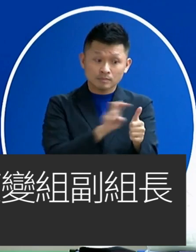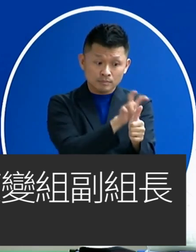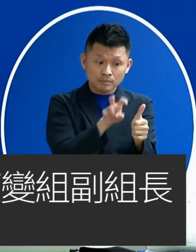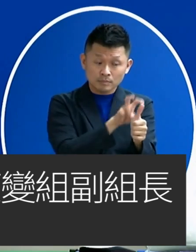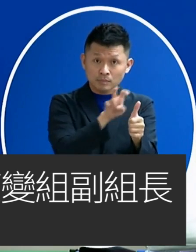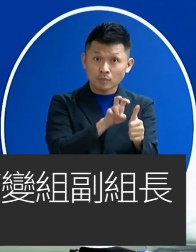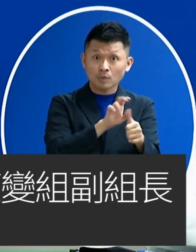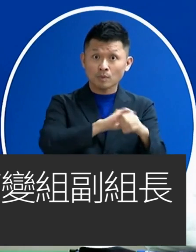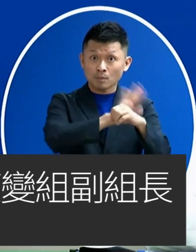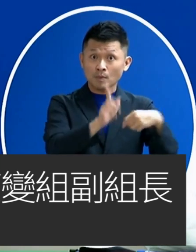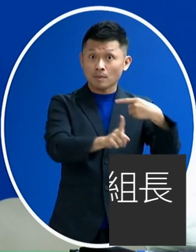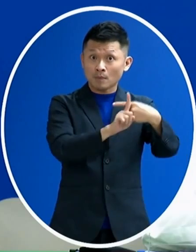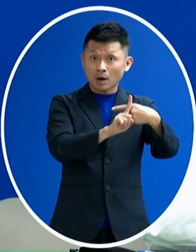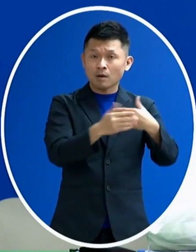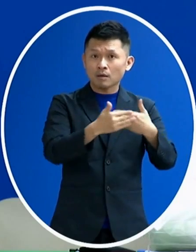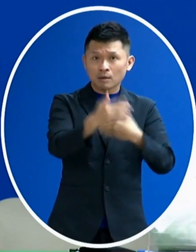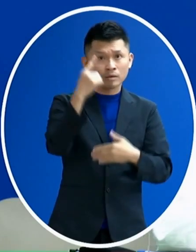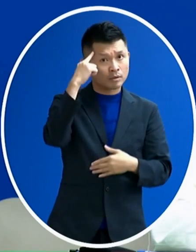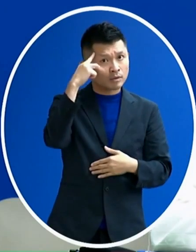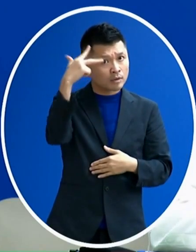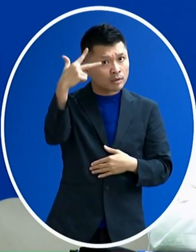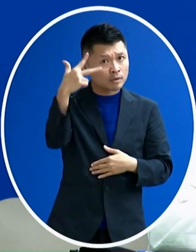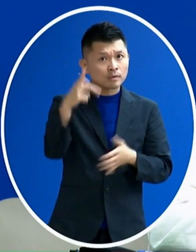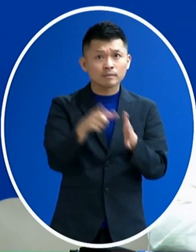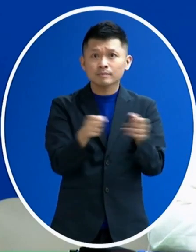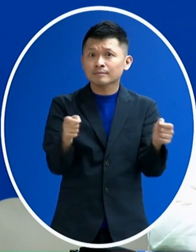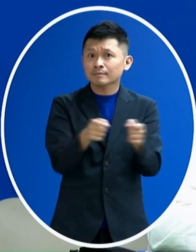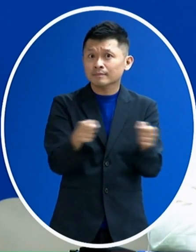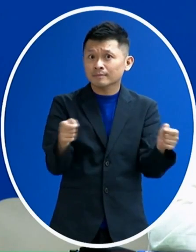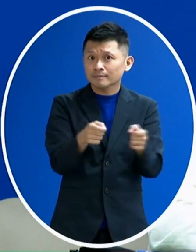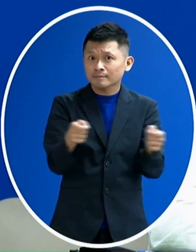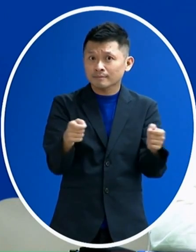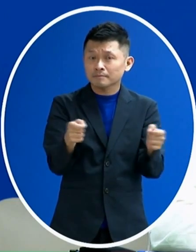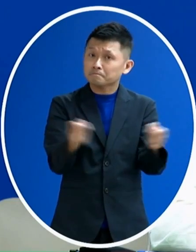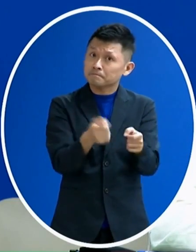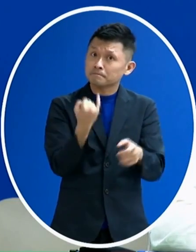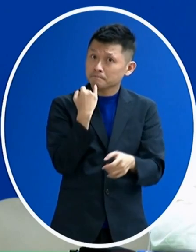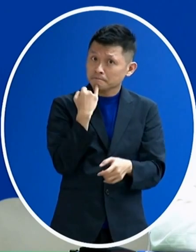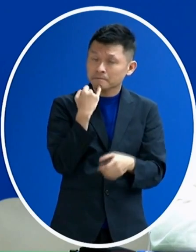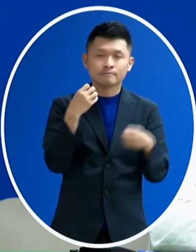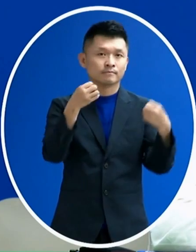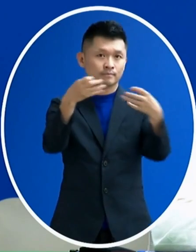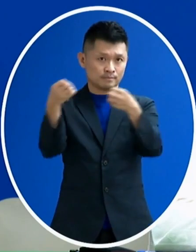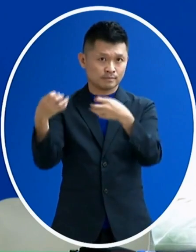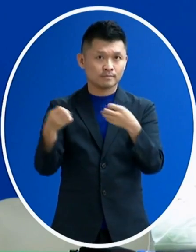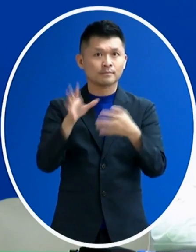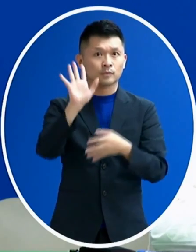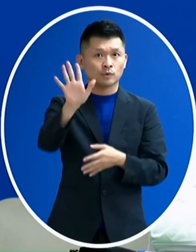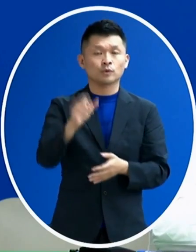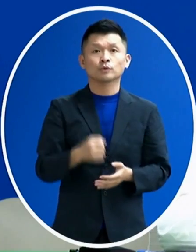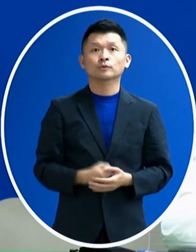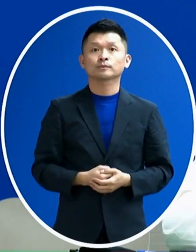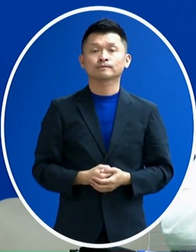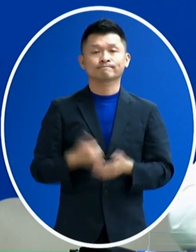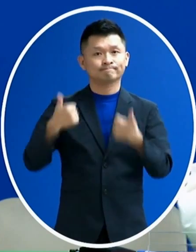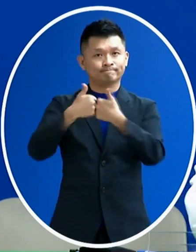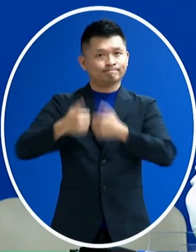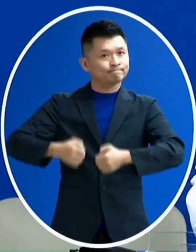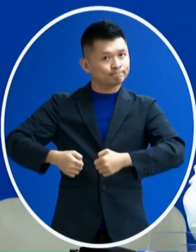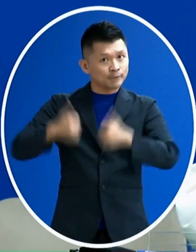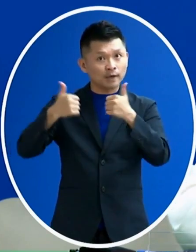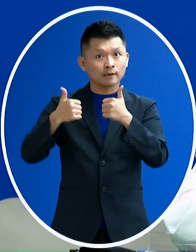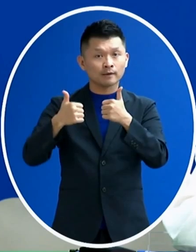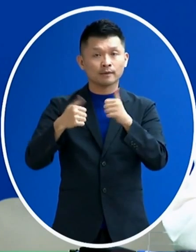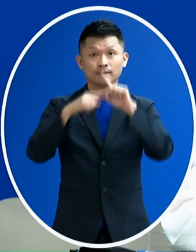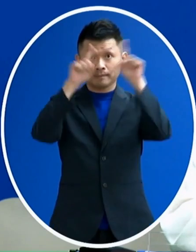诊者的隔离七天的部分，进行能否缩短的一个讨论，那决议我们就是写